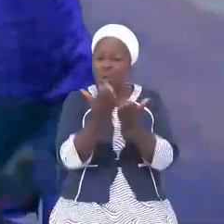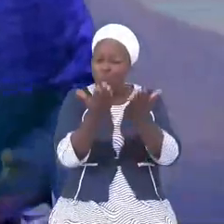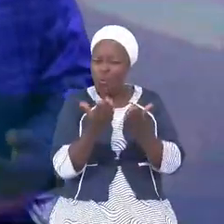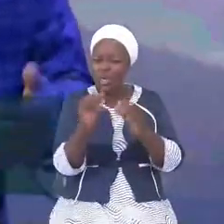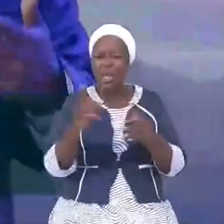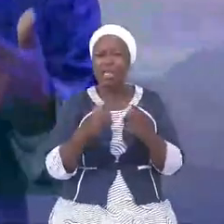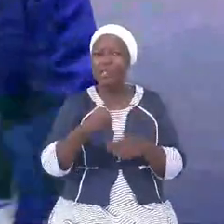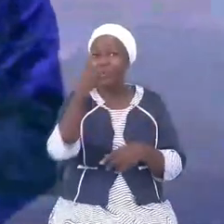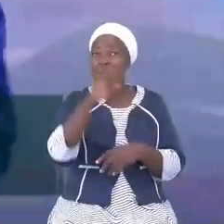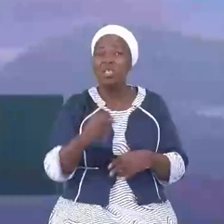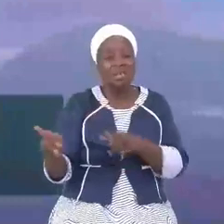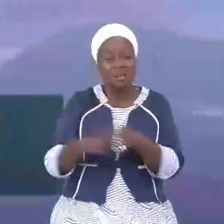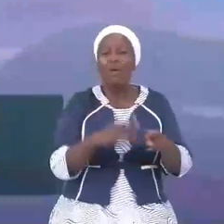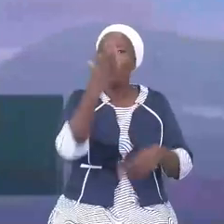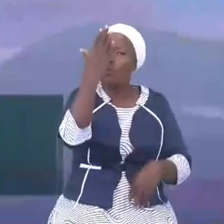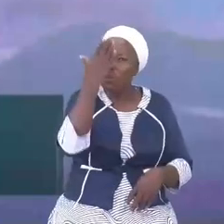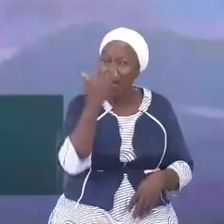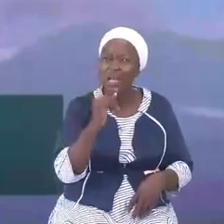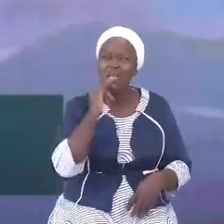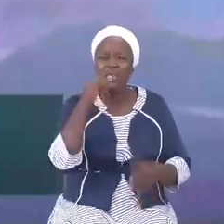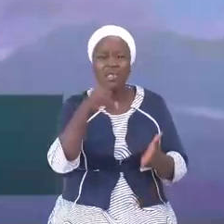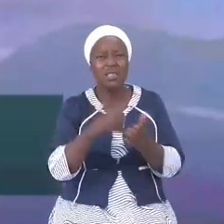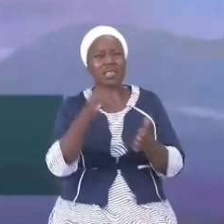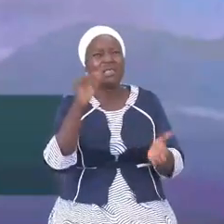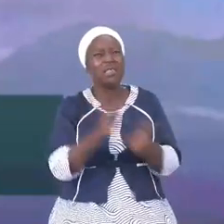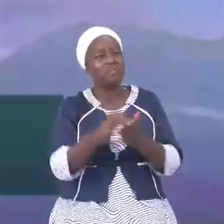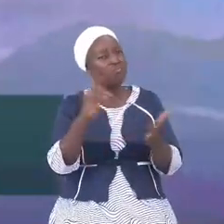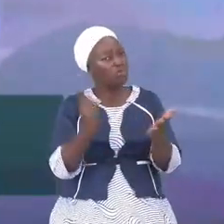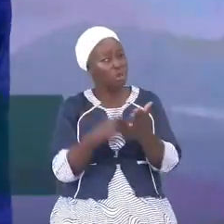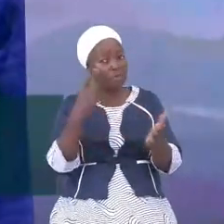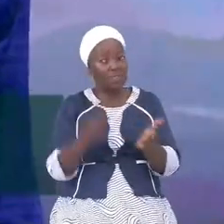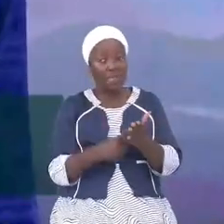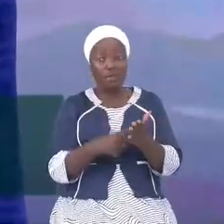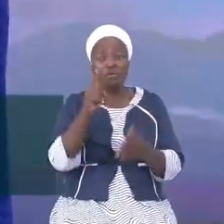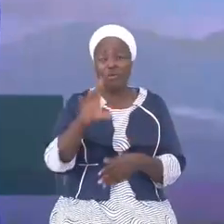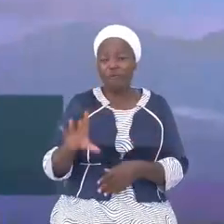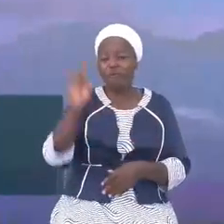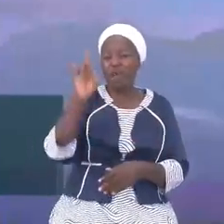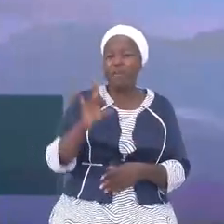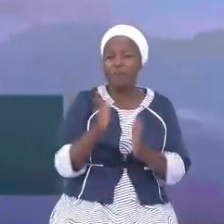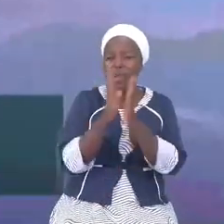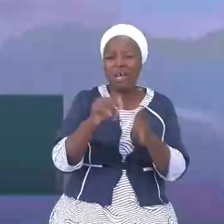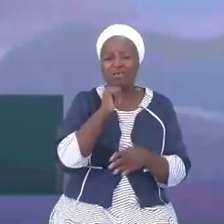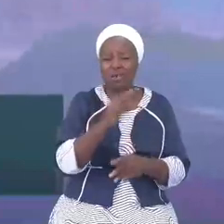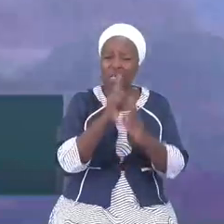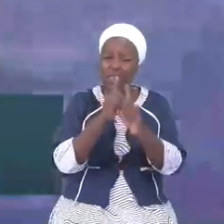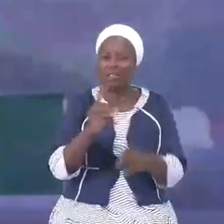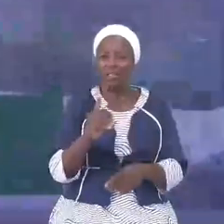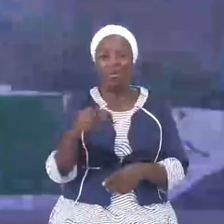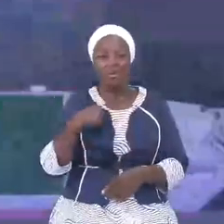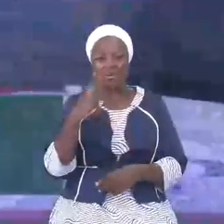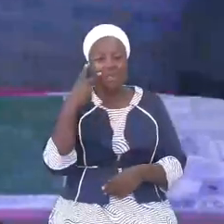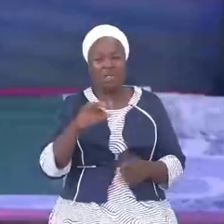prêt, pourquoi alors c'est parfois nos prières ne sont pas exaucées? En